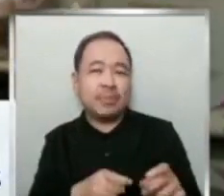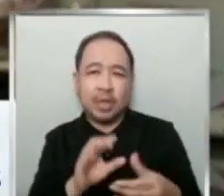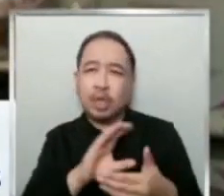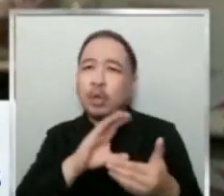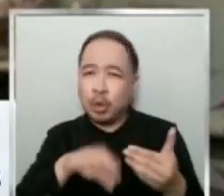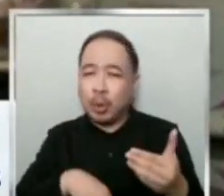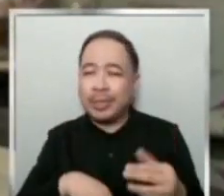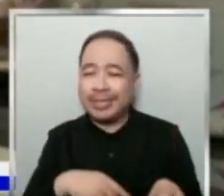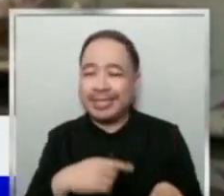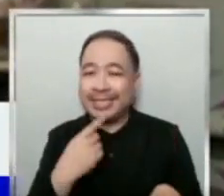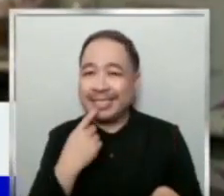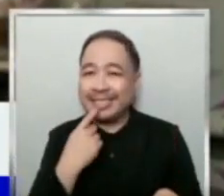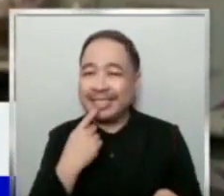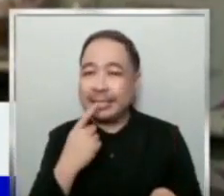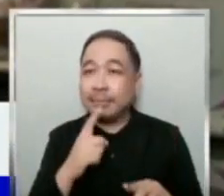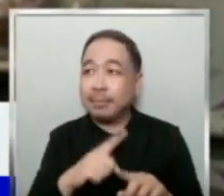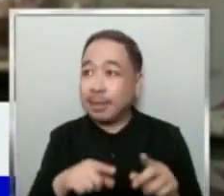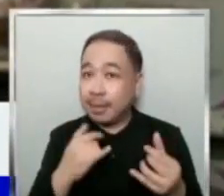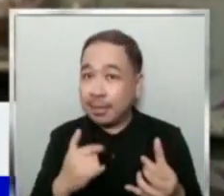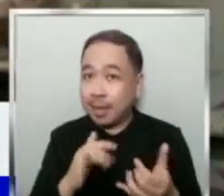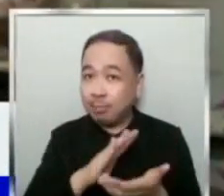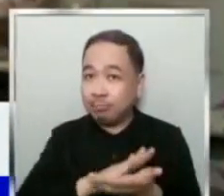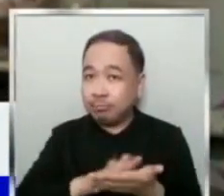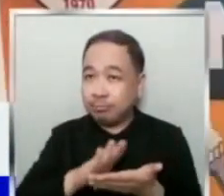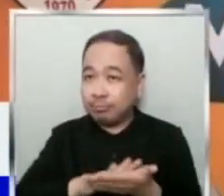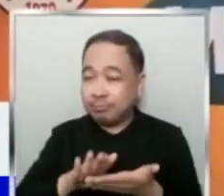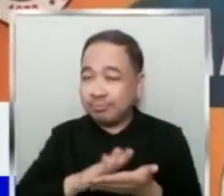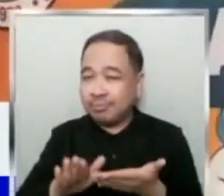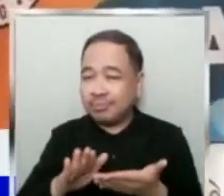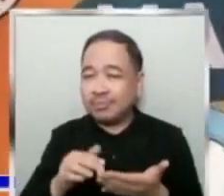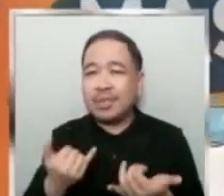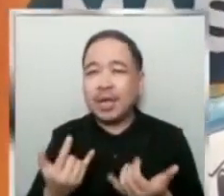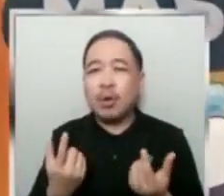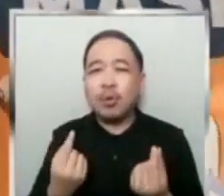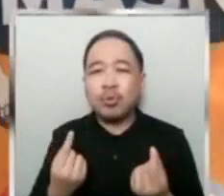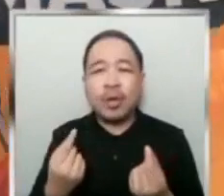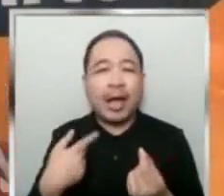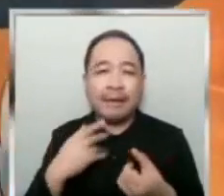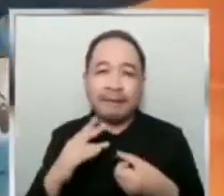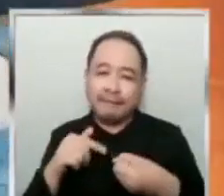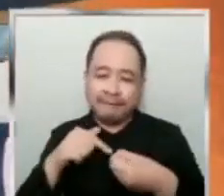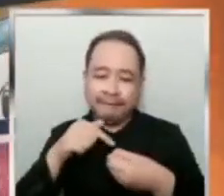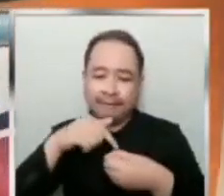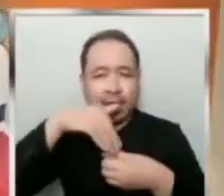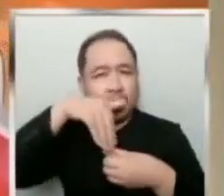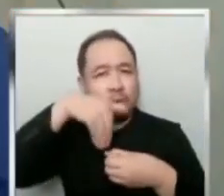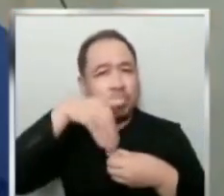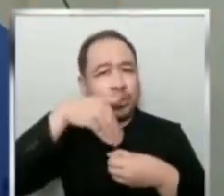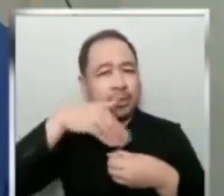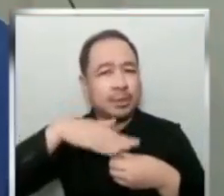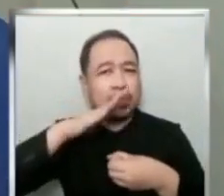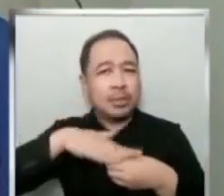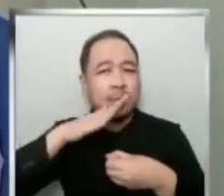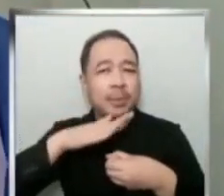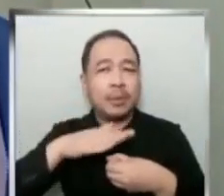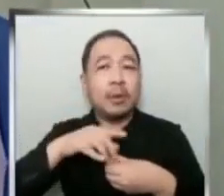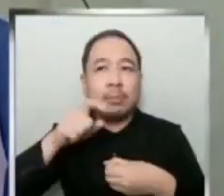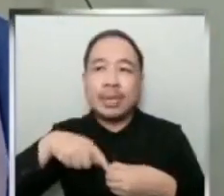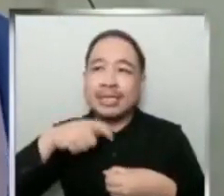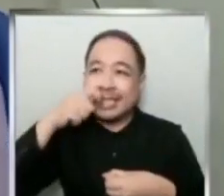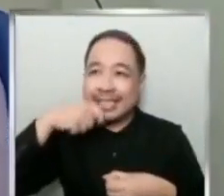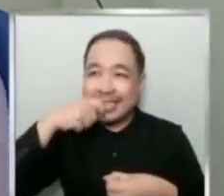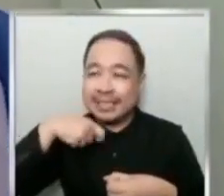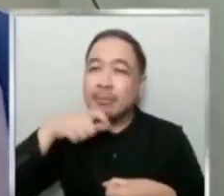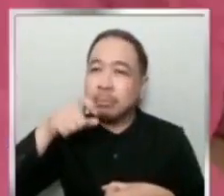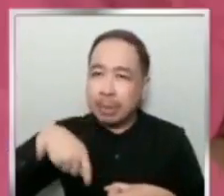ngayon napakalinis. Meron lang akong ginawang pasta. Brushing is a must kahit nakamask.